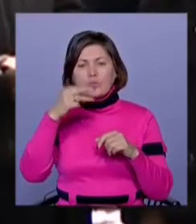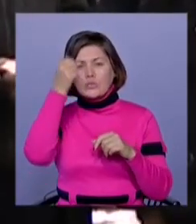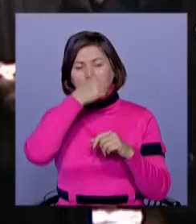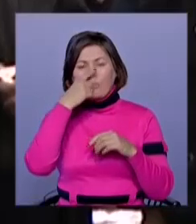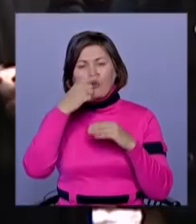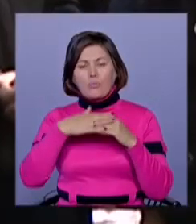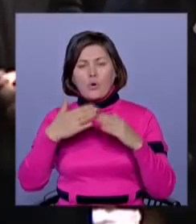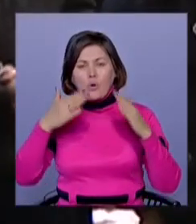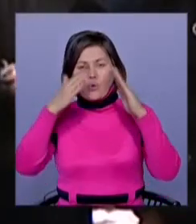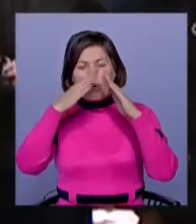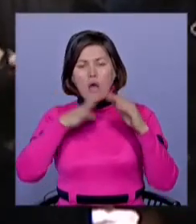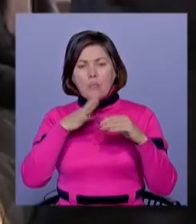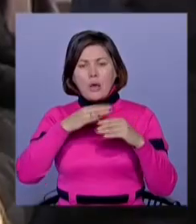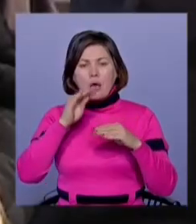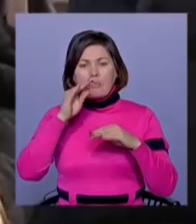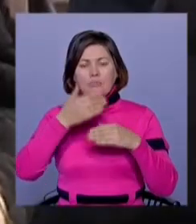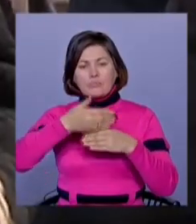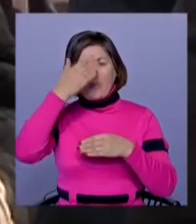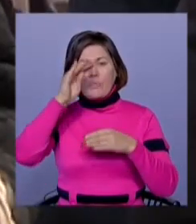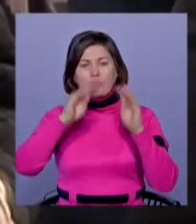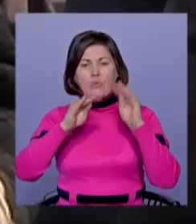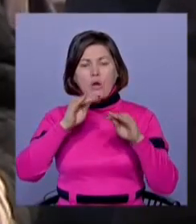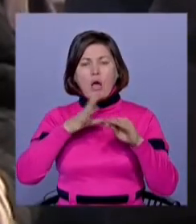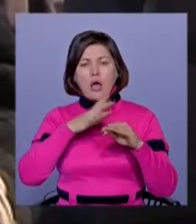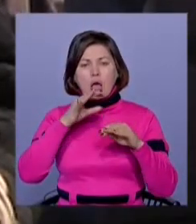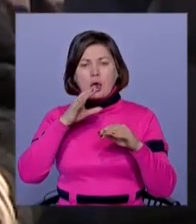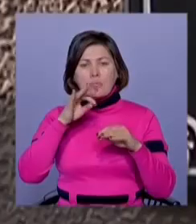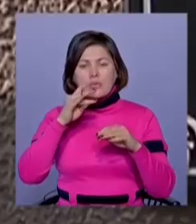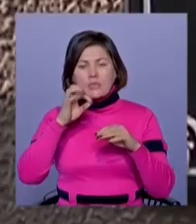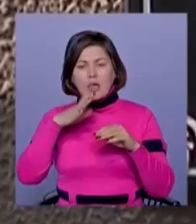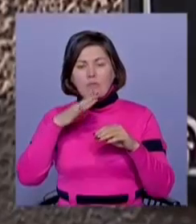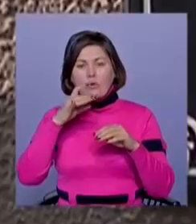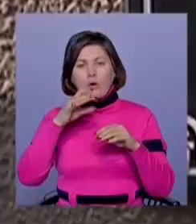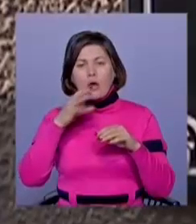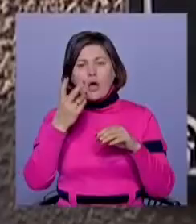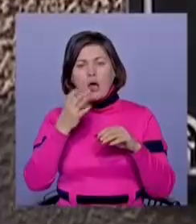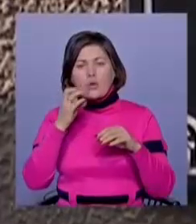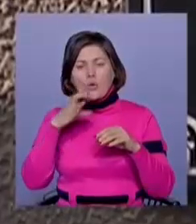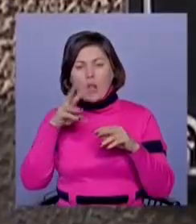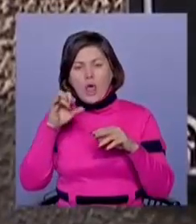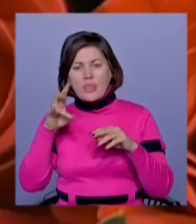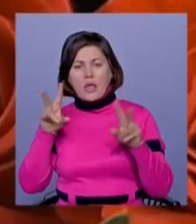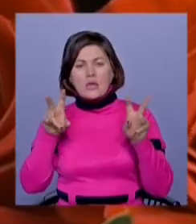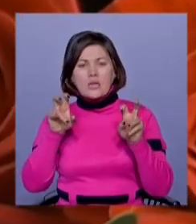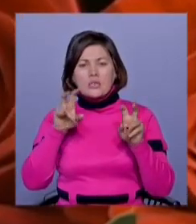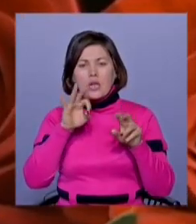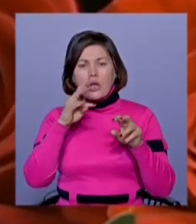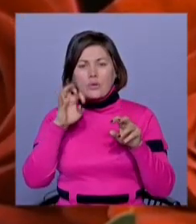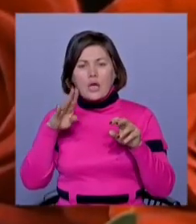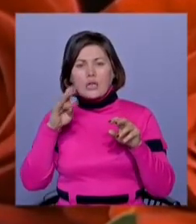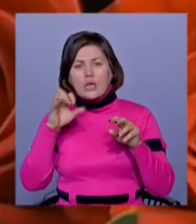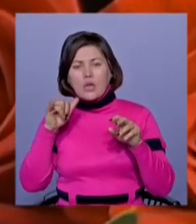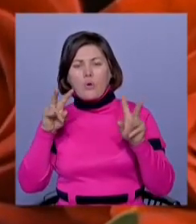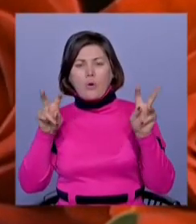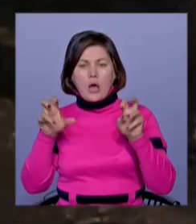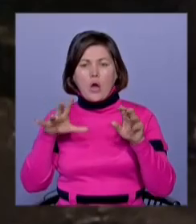жуық тұрған үйдің қабырғасына орнатылды. Мыңжасар Маңғытаев Қозы мен Баян балетіне, Ақсақ құлан, Жайлауда, Қаратау әуендері